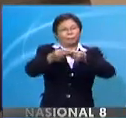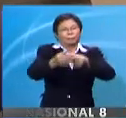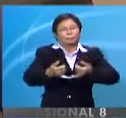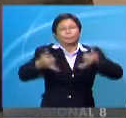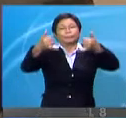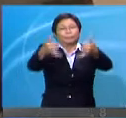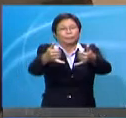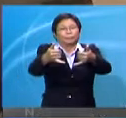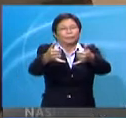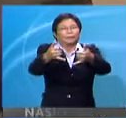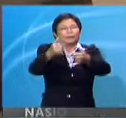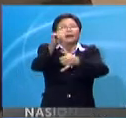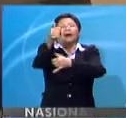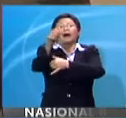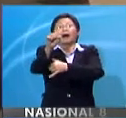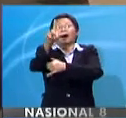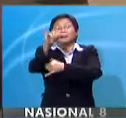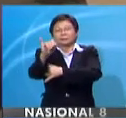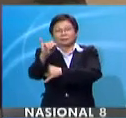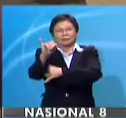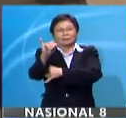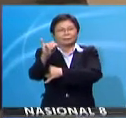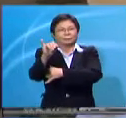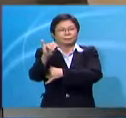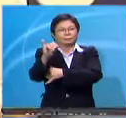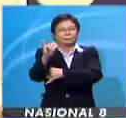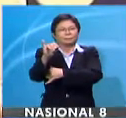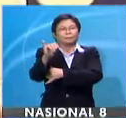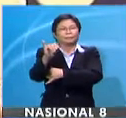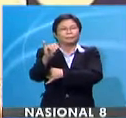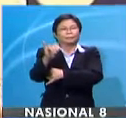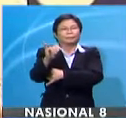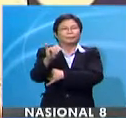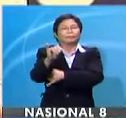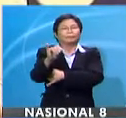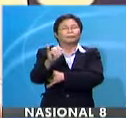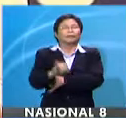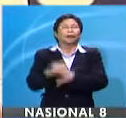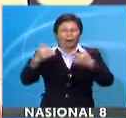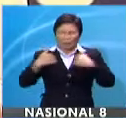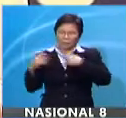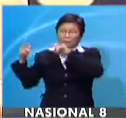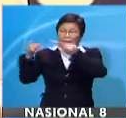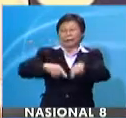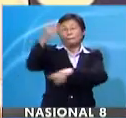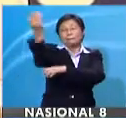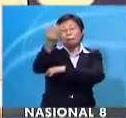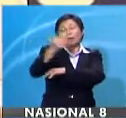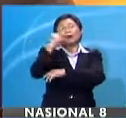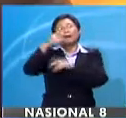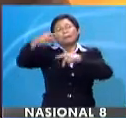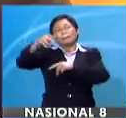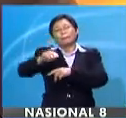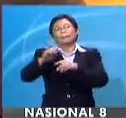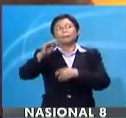Eksekutif Institut Strategi dan Kepimpinan ASEAN asli Tan Sri Michael Yeoh. Turut hadir dan menyampaikan ucapan Perdana